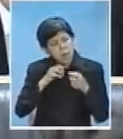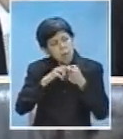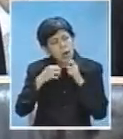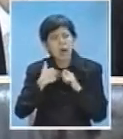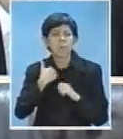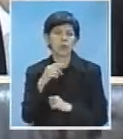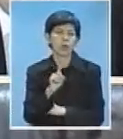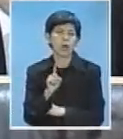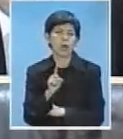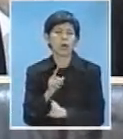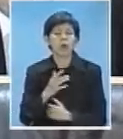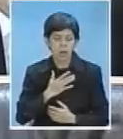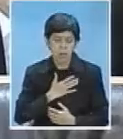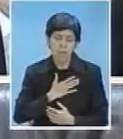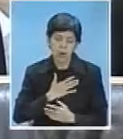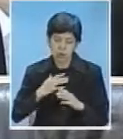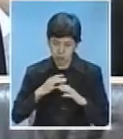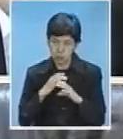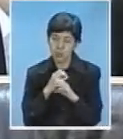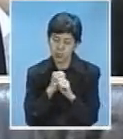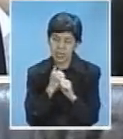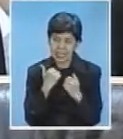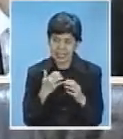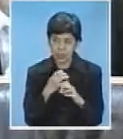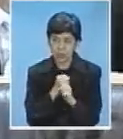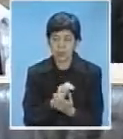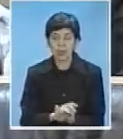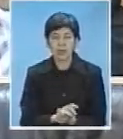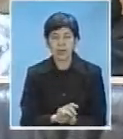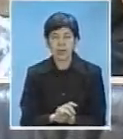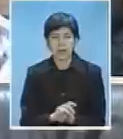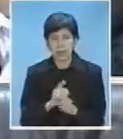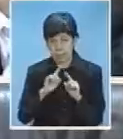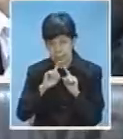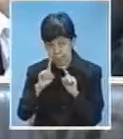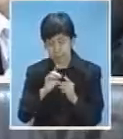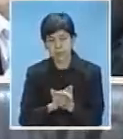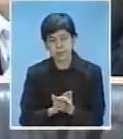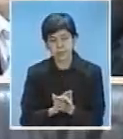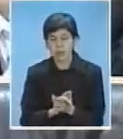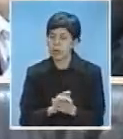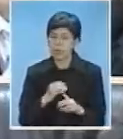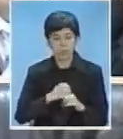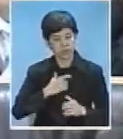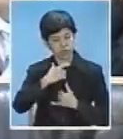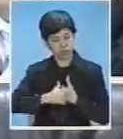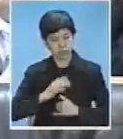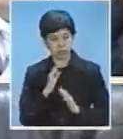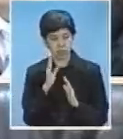เรื่องใดบ้างผมพอสรุปได้คร่าวๆในเวลากระชับว่า 1. เรื่องความมีวินัยในตนเ